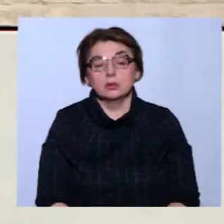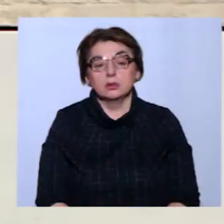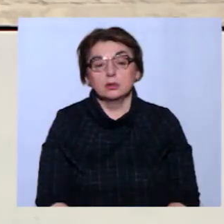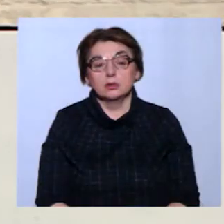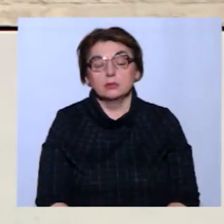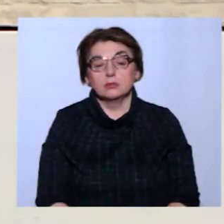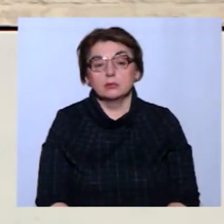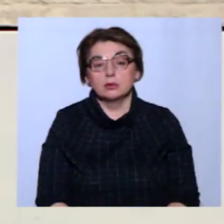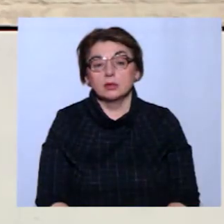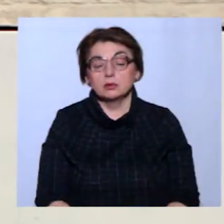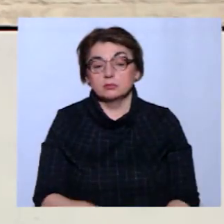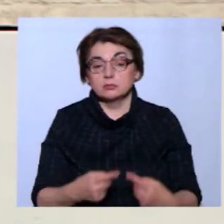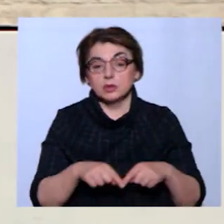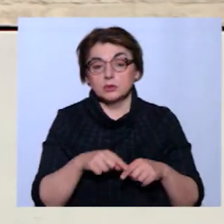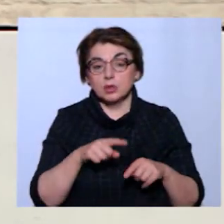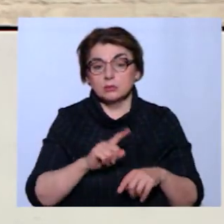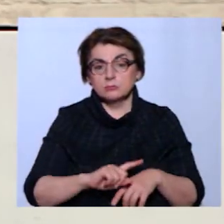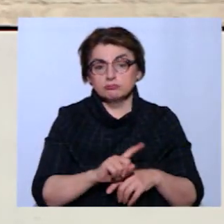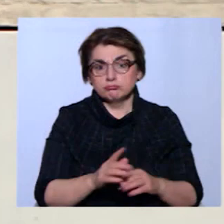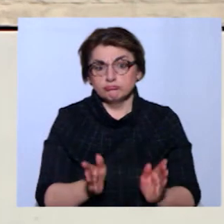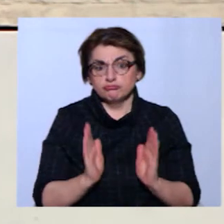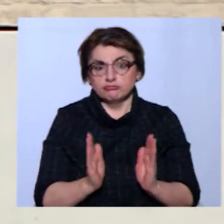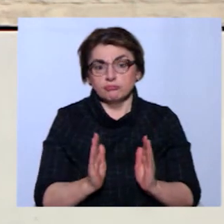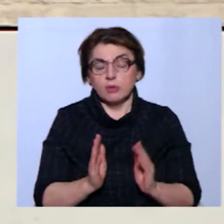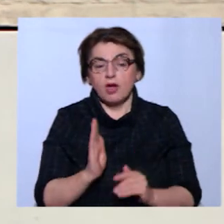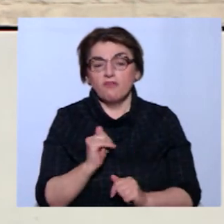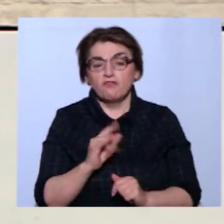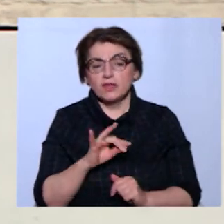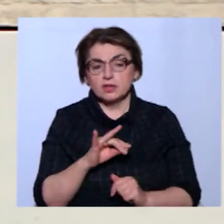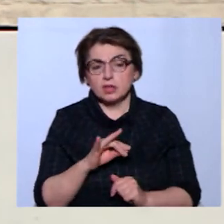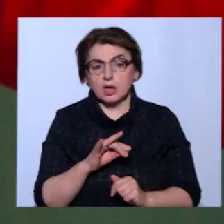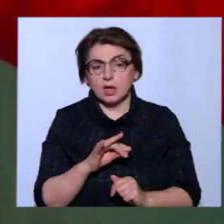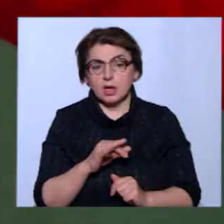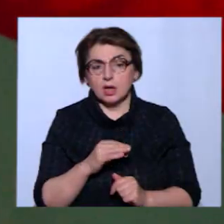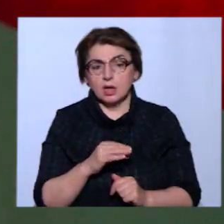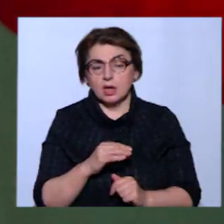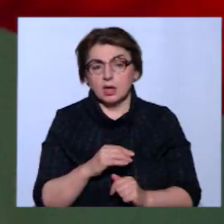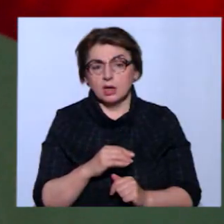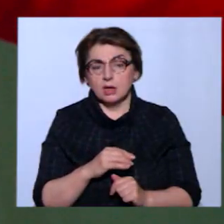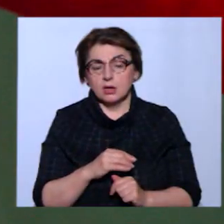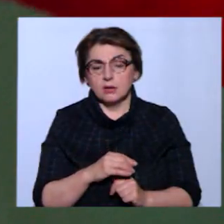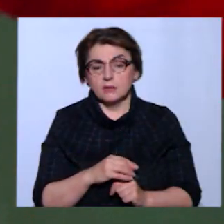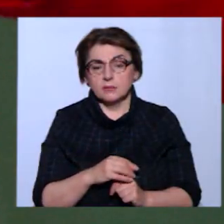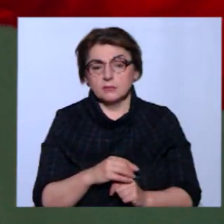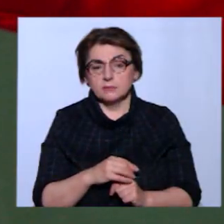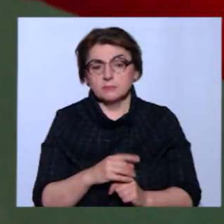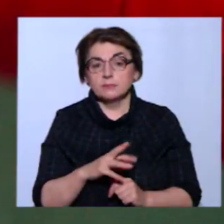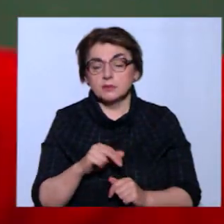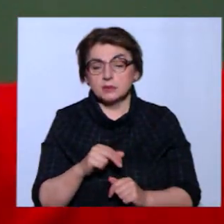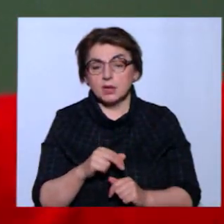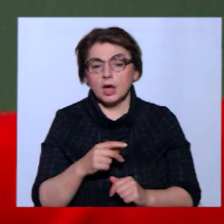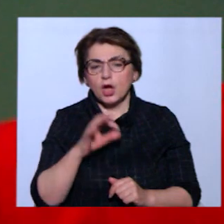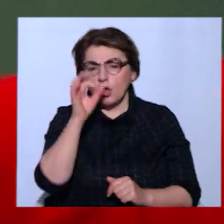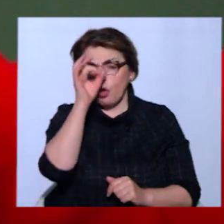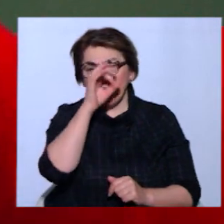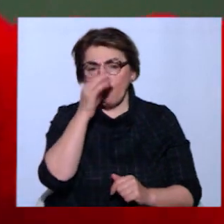და დაგვრჩა ვირთხა და გარეული ღორი, რომლებიც ნაირმჭამელები არიან. ვირთხა და გარეული